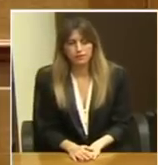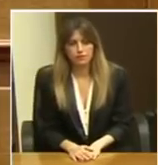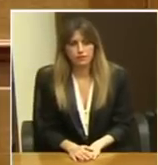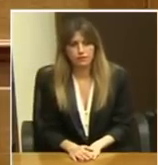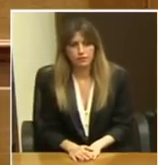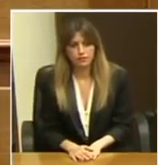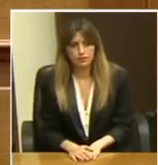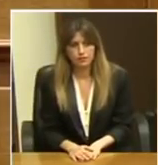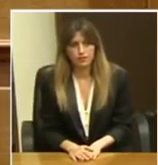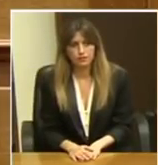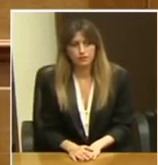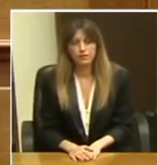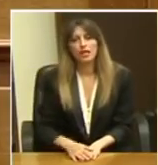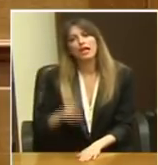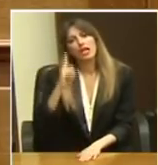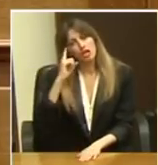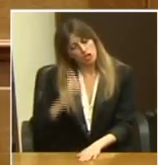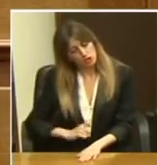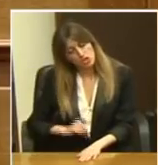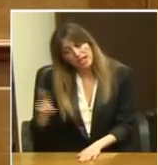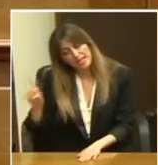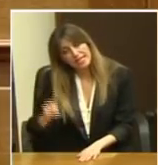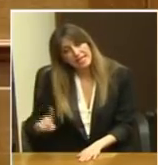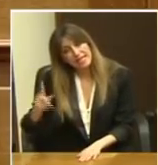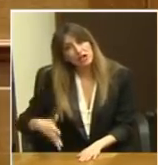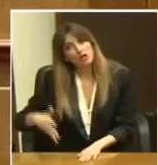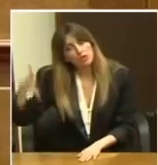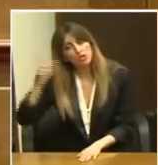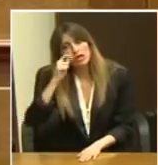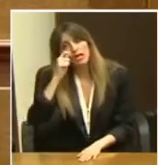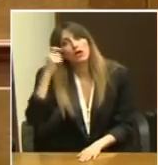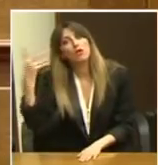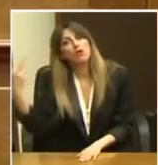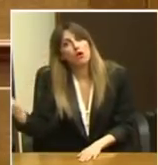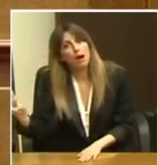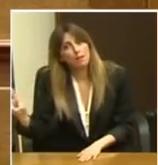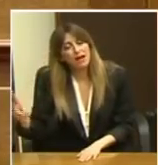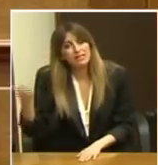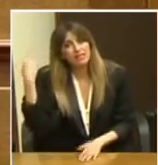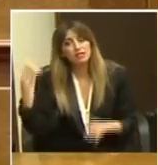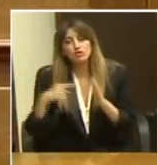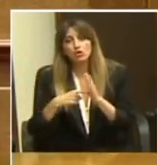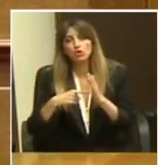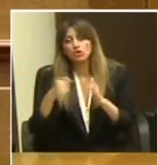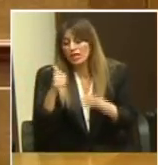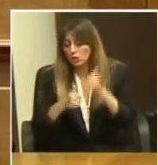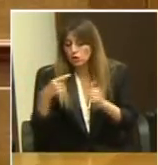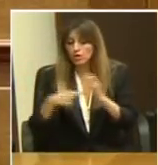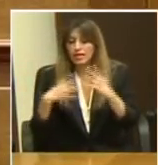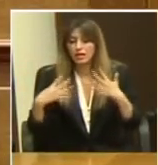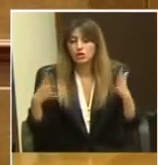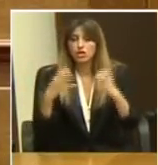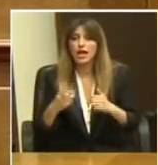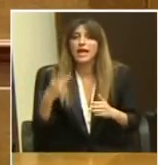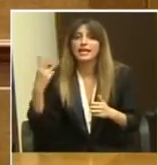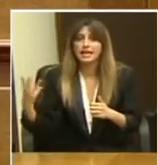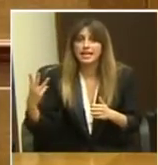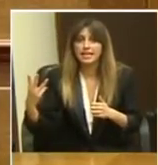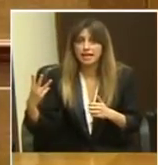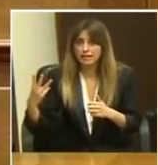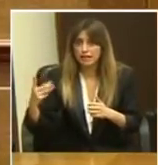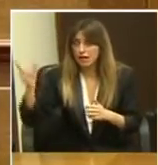Το ξέρετε, κύριε Μητσοτάκη, ότι ο πατέρας σας είχε βρεθεί ένα βήμα πριν από τη συμφωνία τον Ιούνιο του 1993 με τον τότε πρόεδρο των Σκοπίων